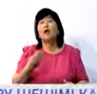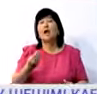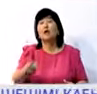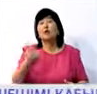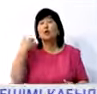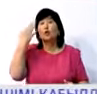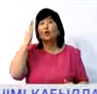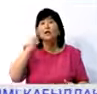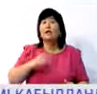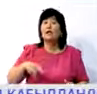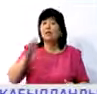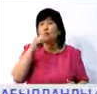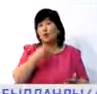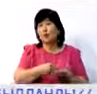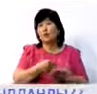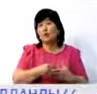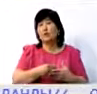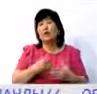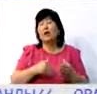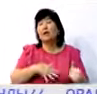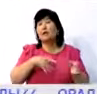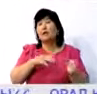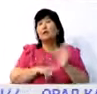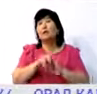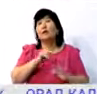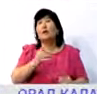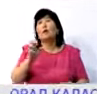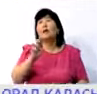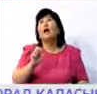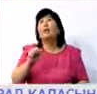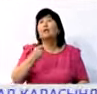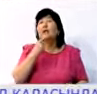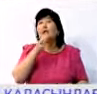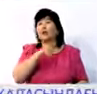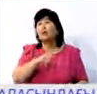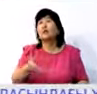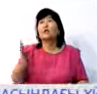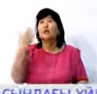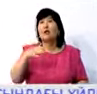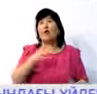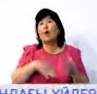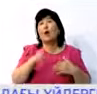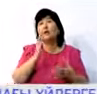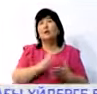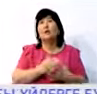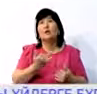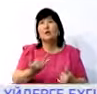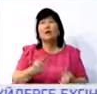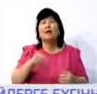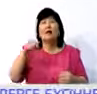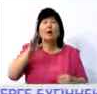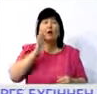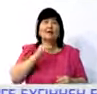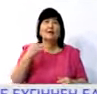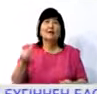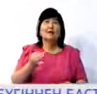мақсатында республикалық бюджетке ұсынатын боламыз. Ауыл тұрғыны Бағия Әбілдаева қиын күндердің келмеске кеткеніне қуанып жүр. Мөлдіреп аққан суды